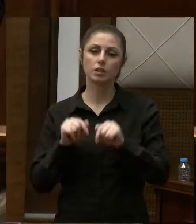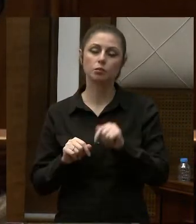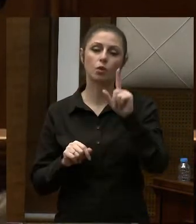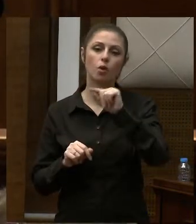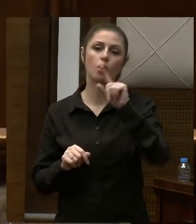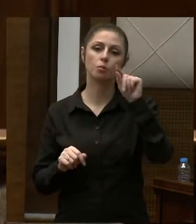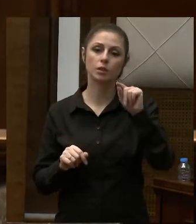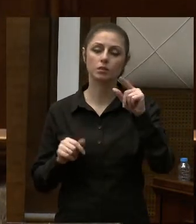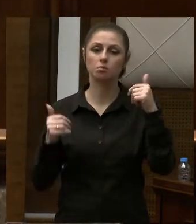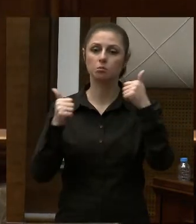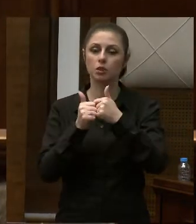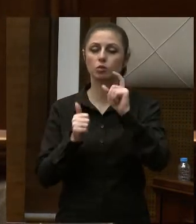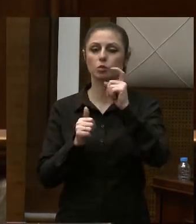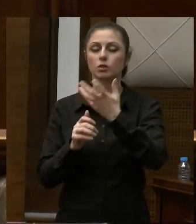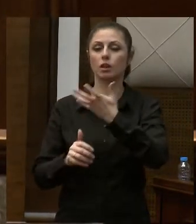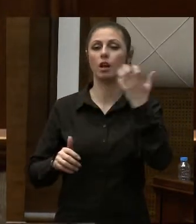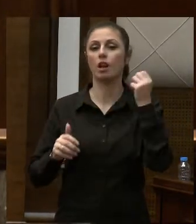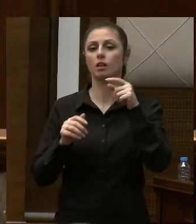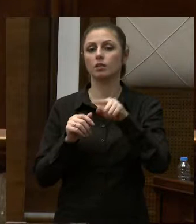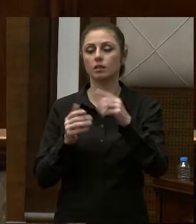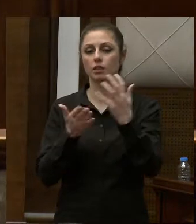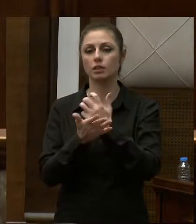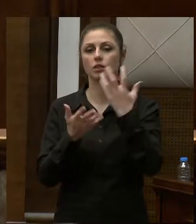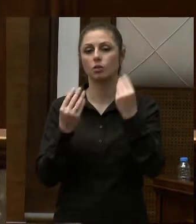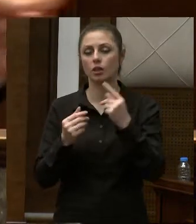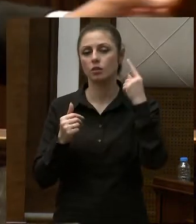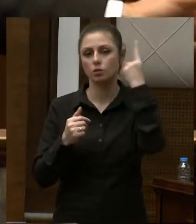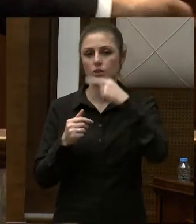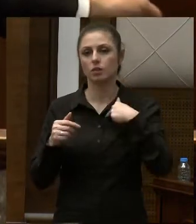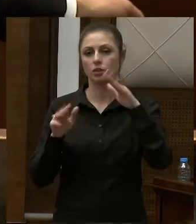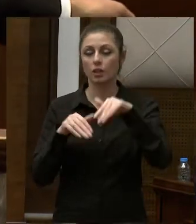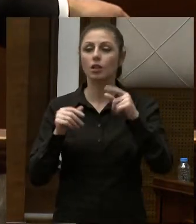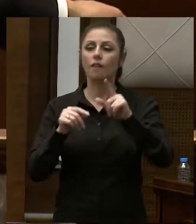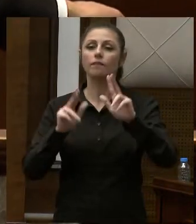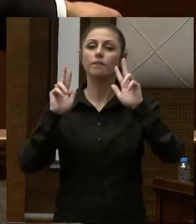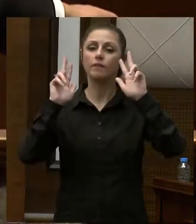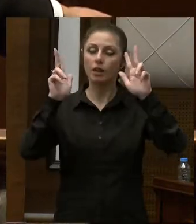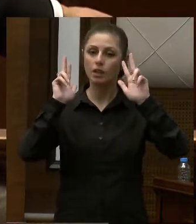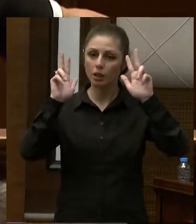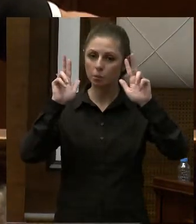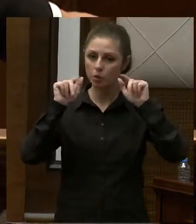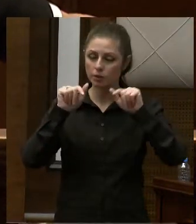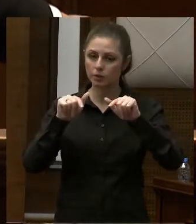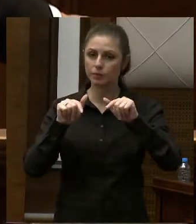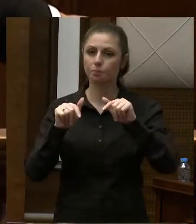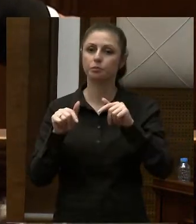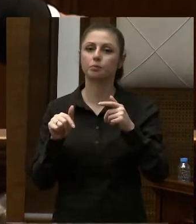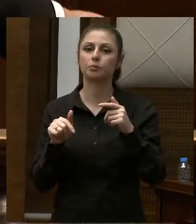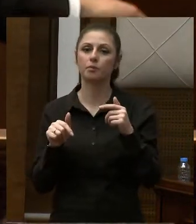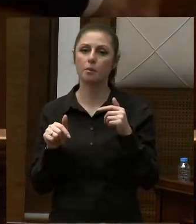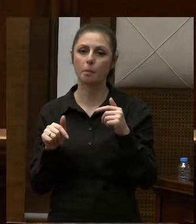11 maçın 9'unu alan bir takım olarak, çok başarılı bir takım olarak çağrıldı. Voleybol, kız voleybol